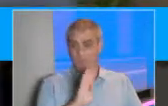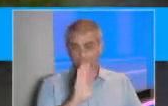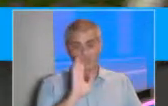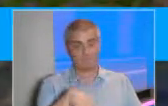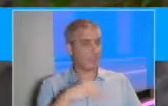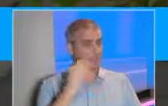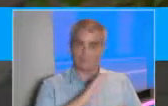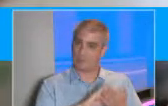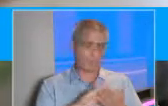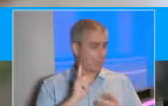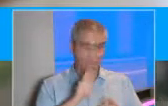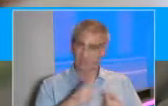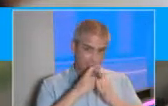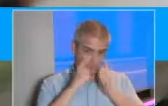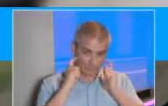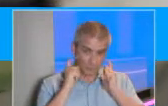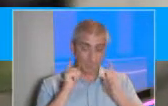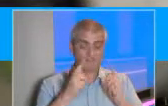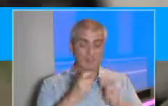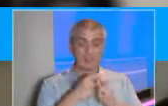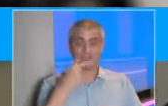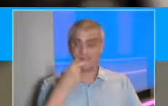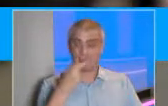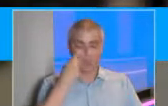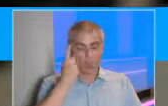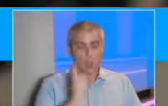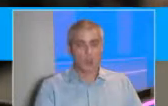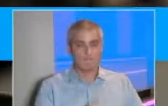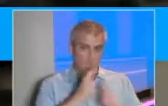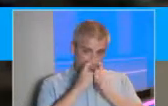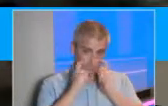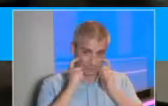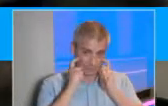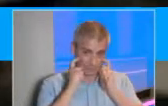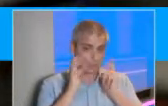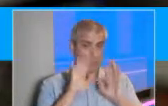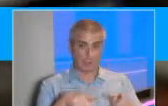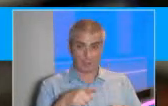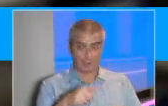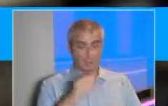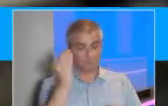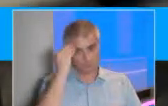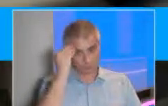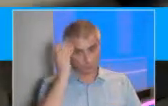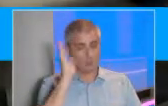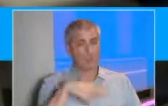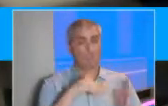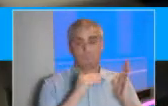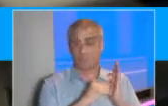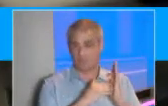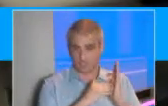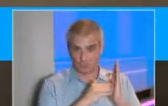ילדי הגן לא הצטרכו לעטות מסכות, אבל מכיתה ג' חובת עטיית מסכות גם בשיעור, גם בהפסקות